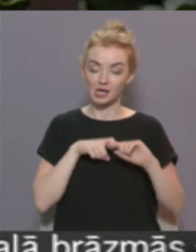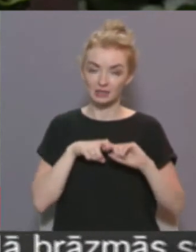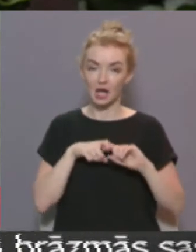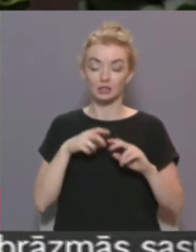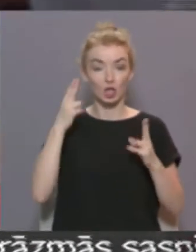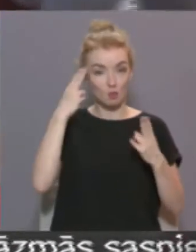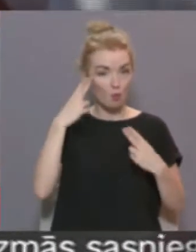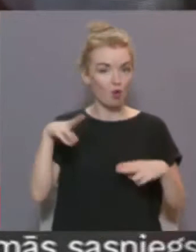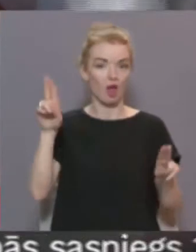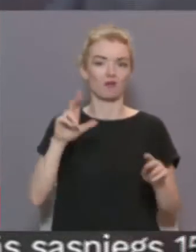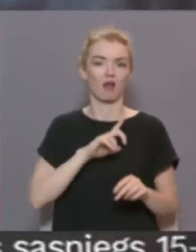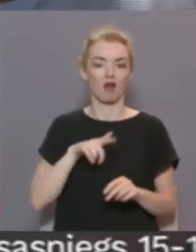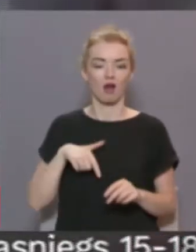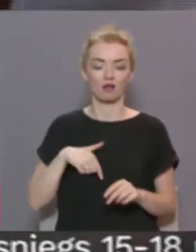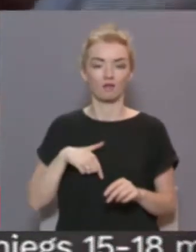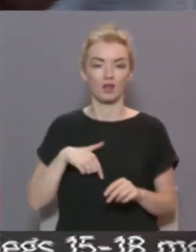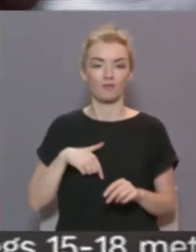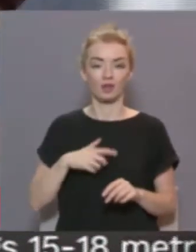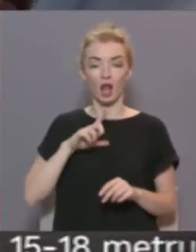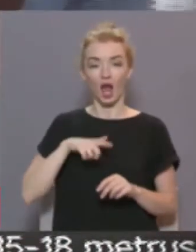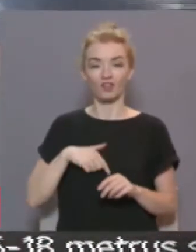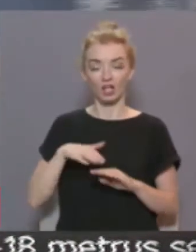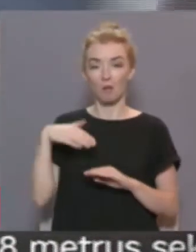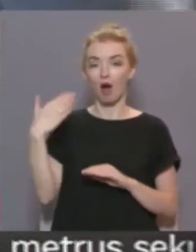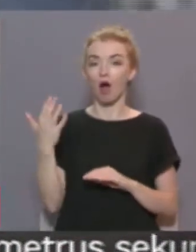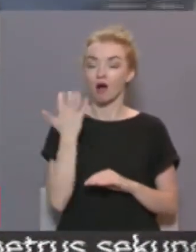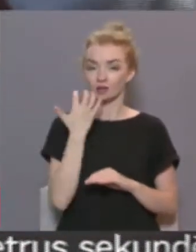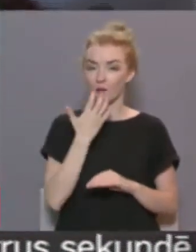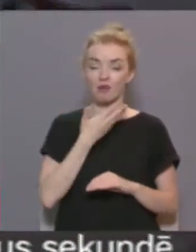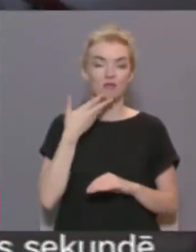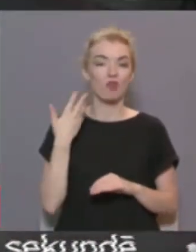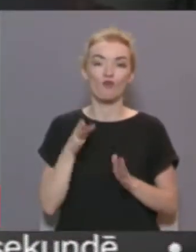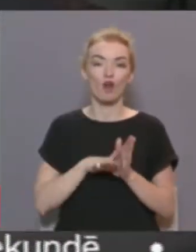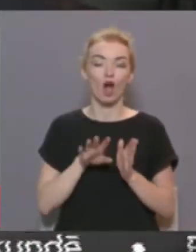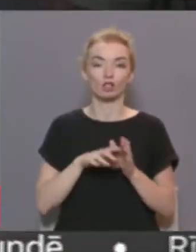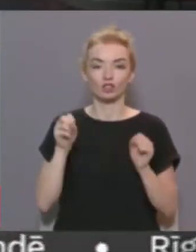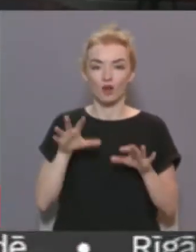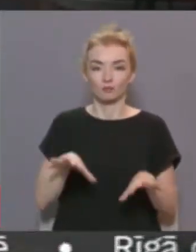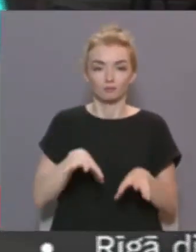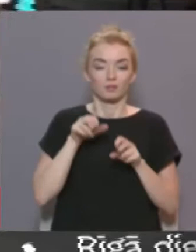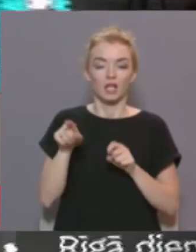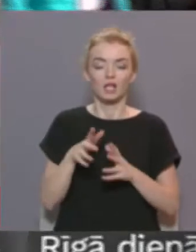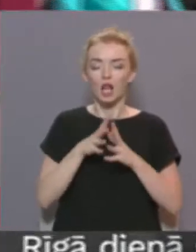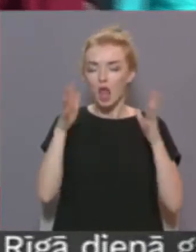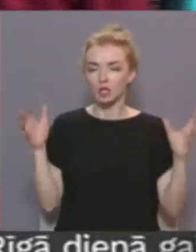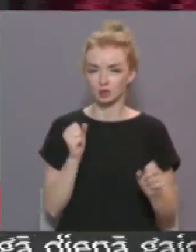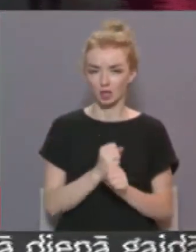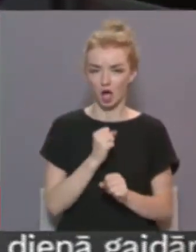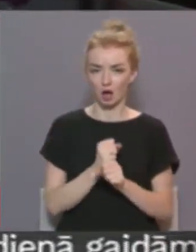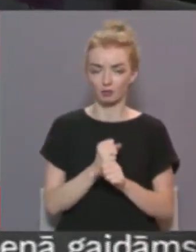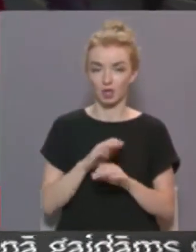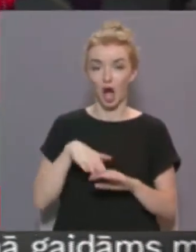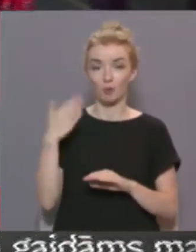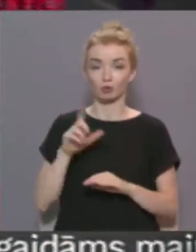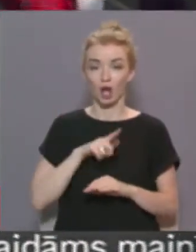modernai Latvijai. Latvietība ārvalstīs nav vienkārši ieelpojama kopā ar svaigu gaisu. Tas ir pamatīgs darbs. Ārpus Latvijas dzīvo ap